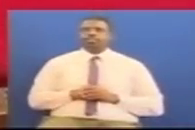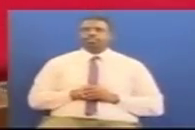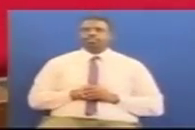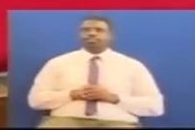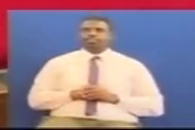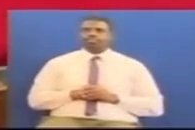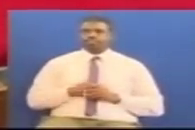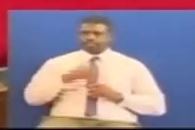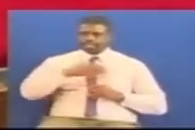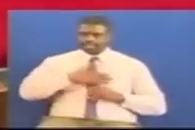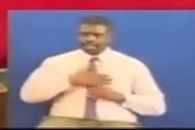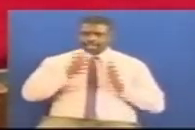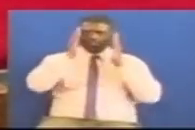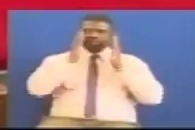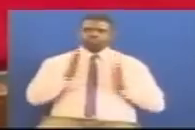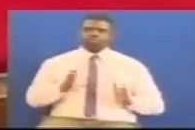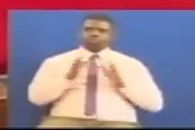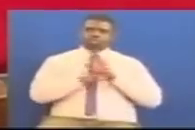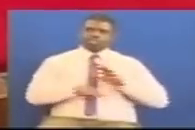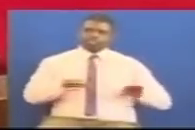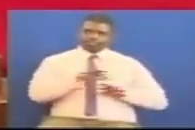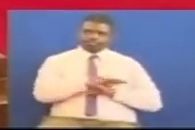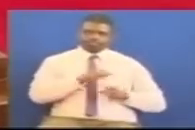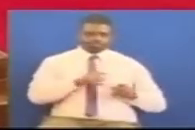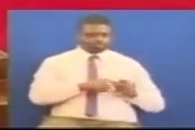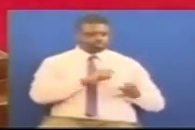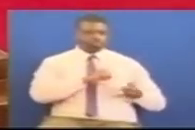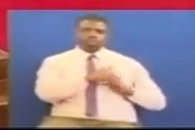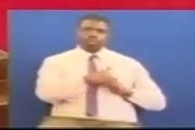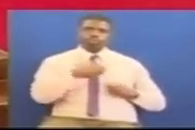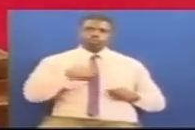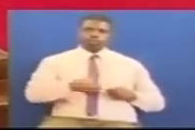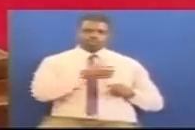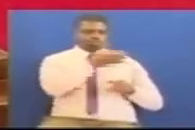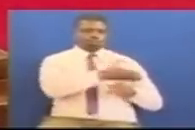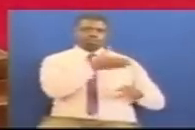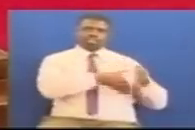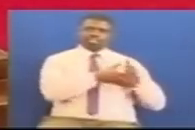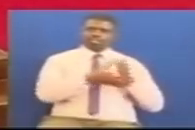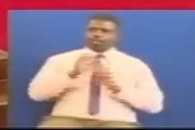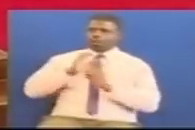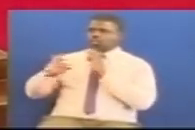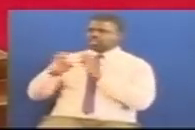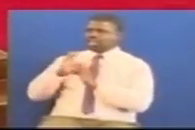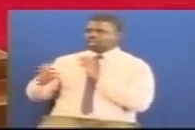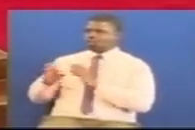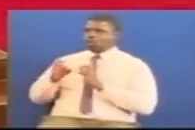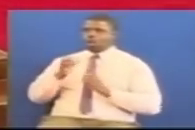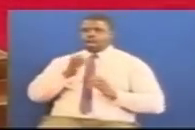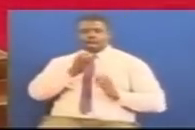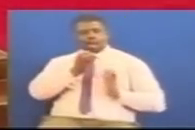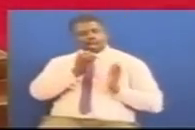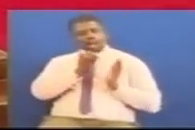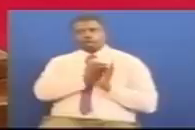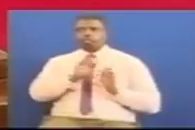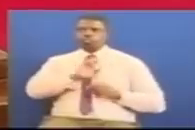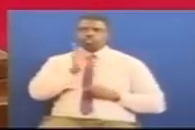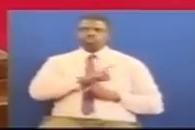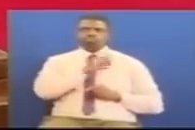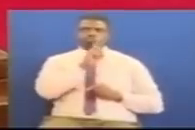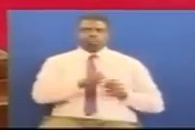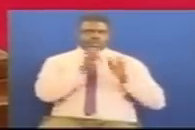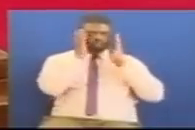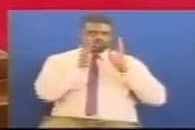Asante Mheshimiwa Mwenyekiti. Kwa niaba ya Waziri wa Ujenzi, Uchukuzi na Mawasiliano, naomba kujibu swali la Mheshimiwa